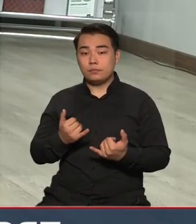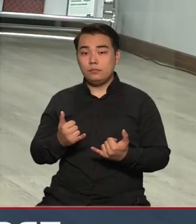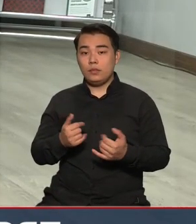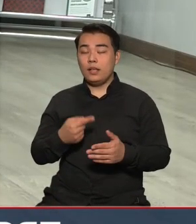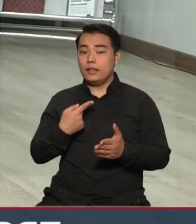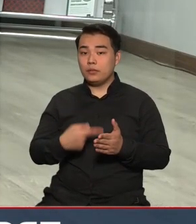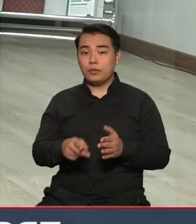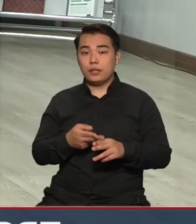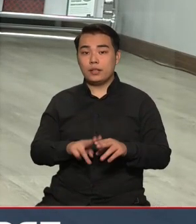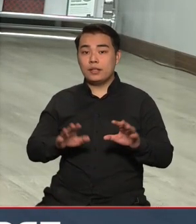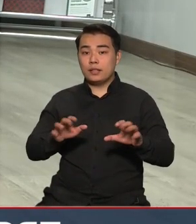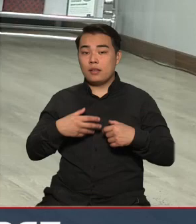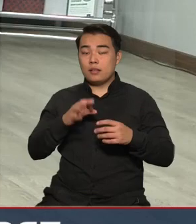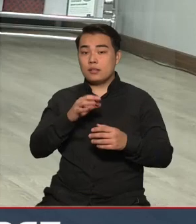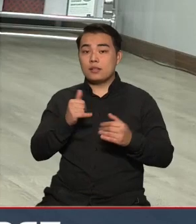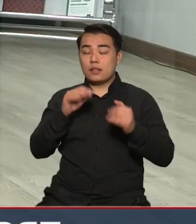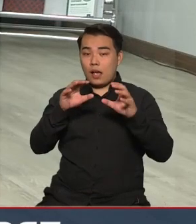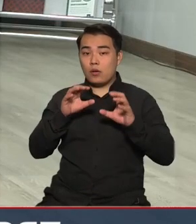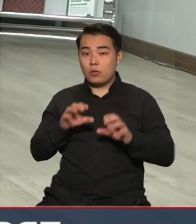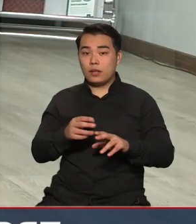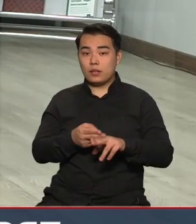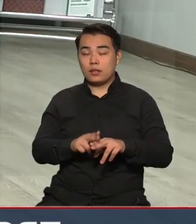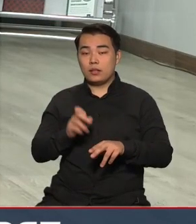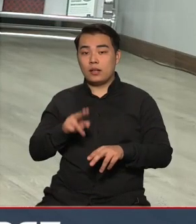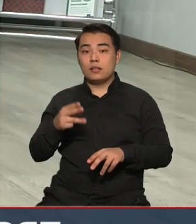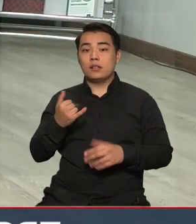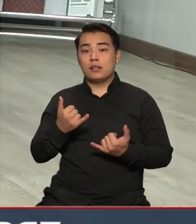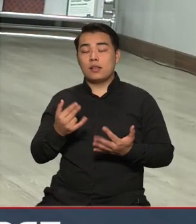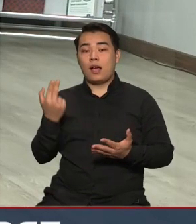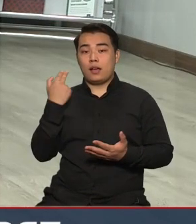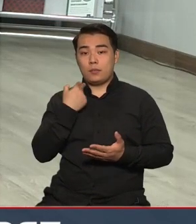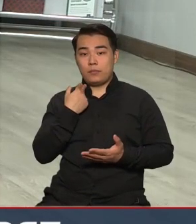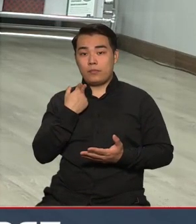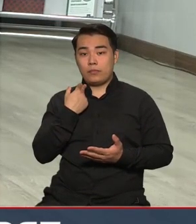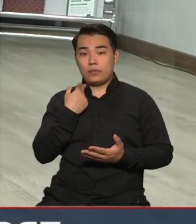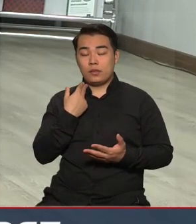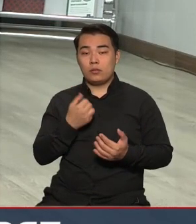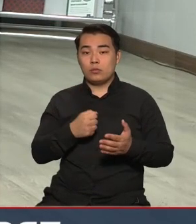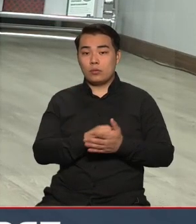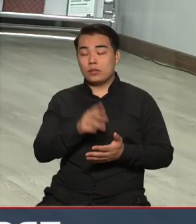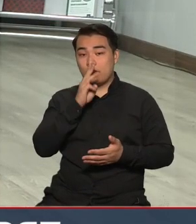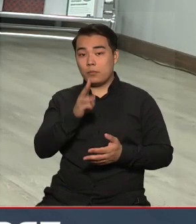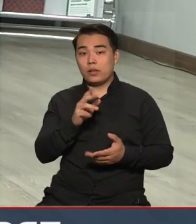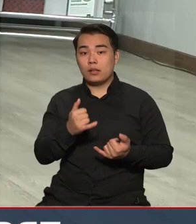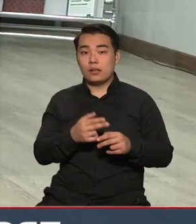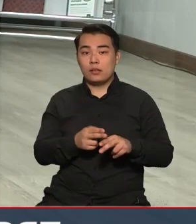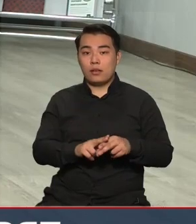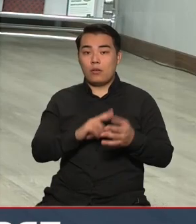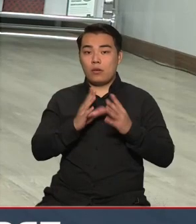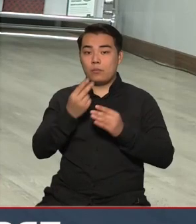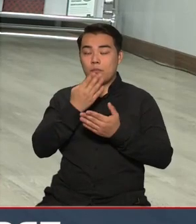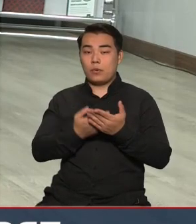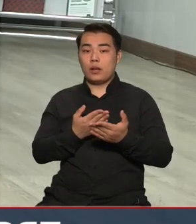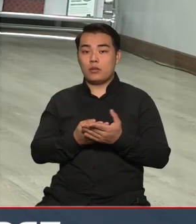исключить вот это изъятие из закона для займов до зарплаты, где там эффективная ставка была